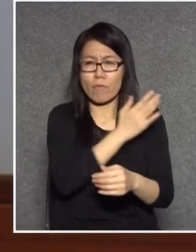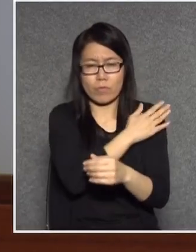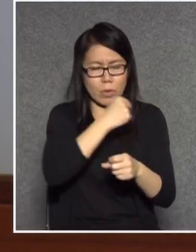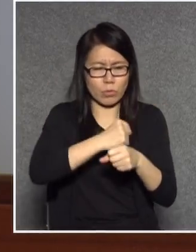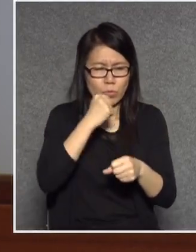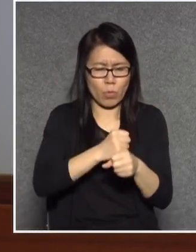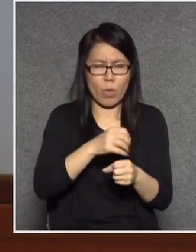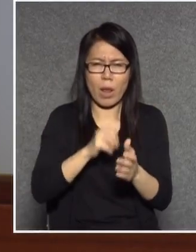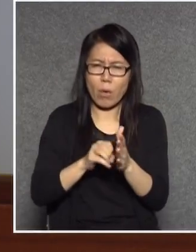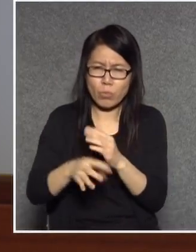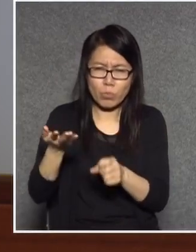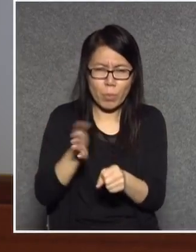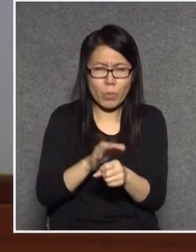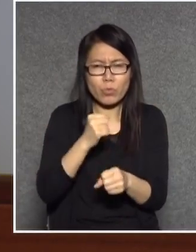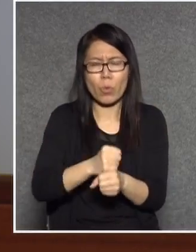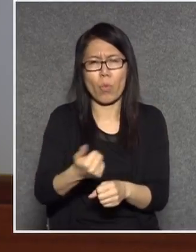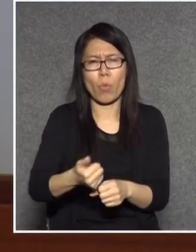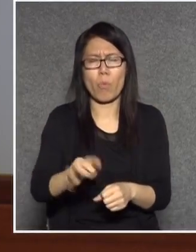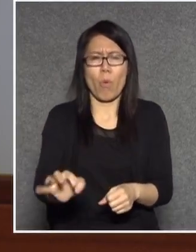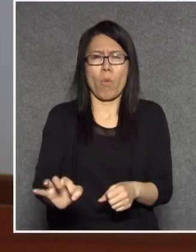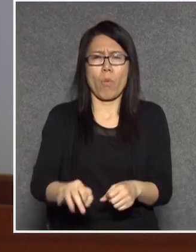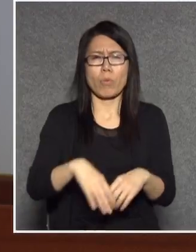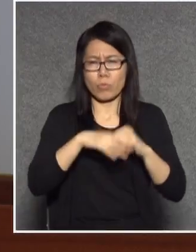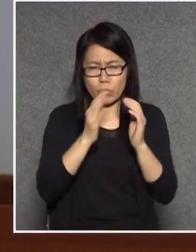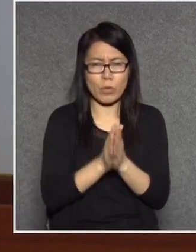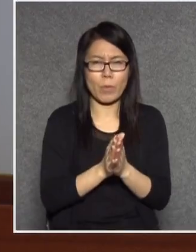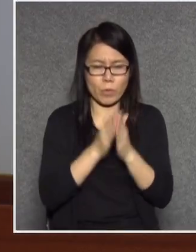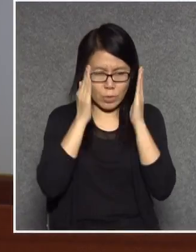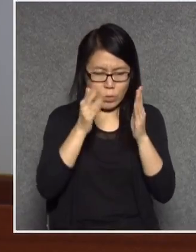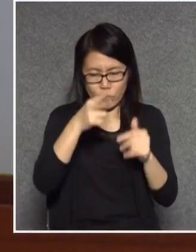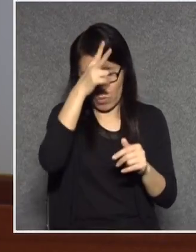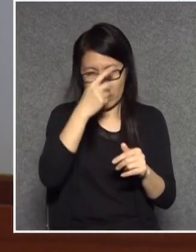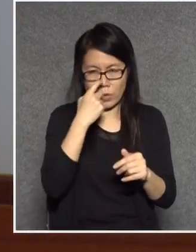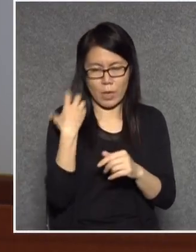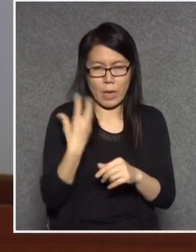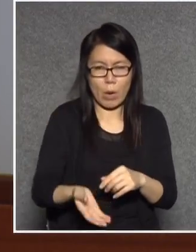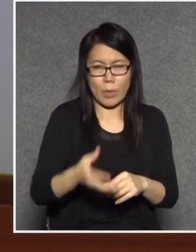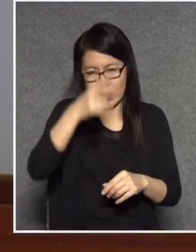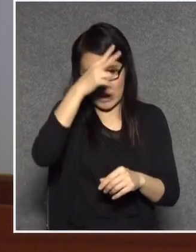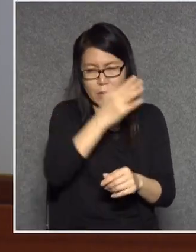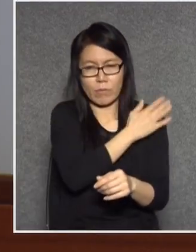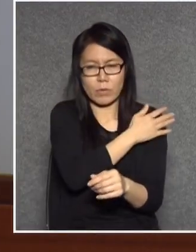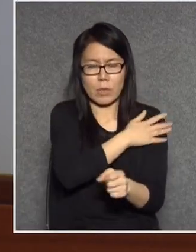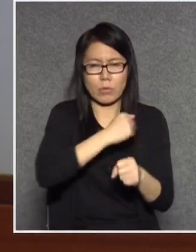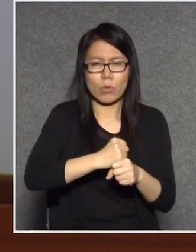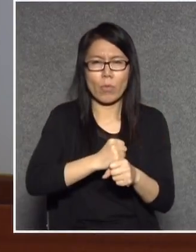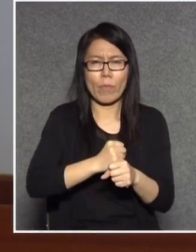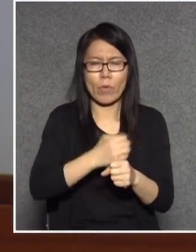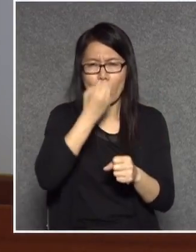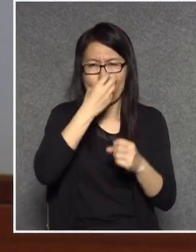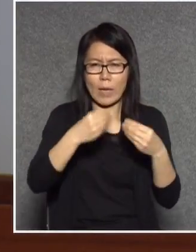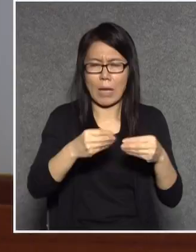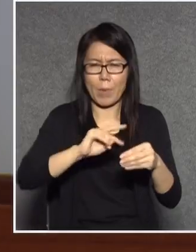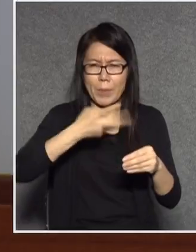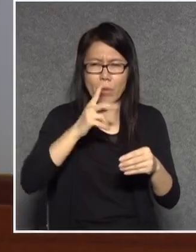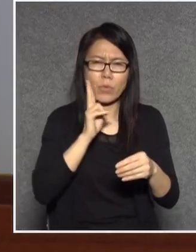弊的成績，只是顧梁振英交託給他的政治任務，令到香港的教育變成洗